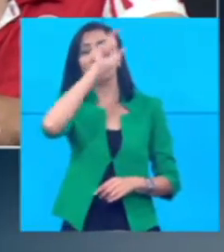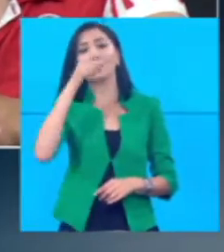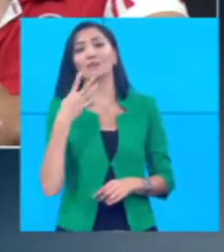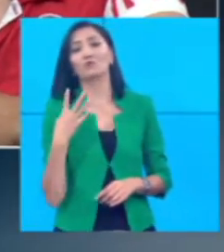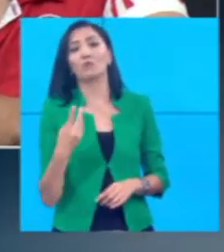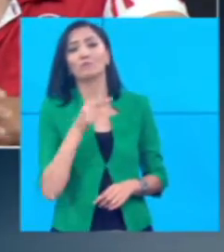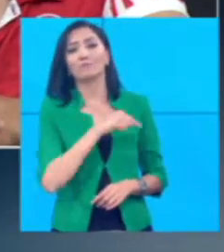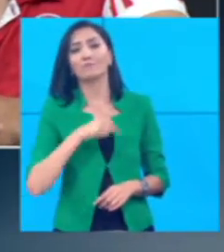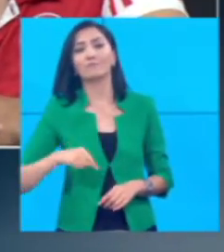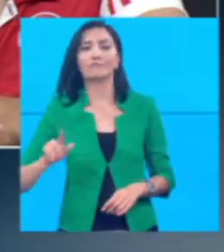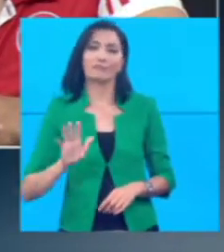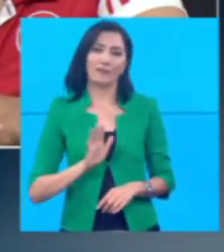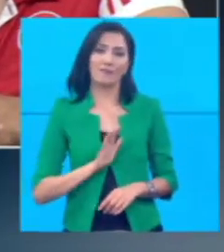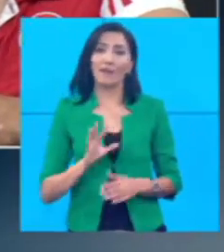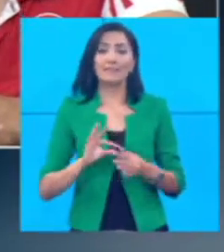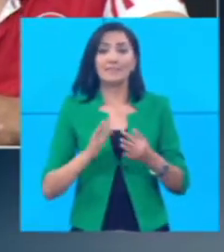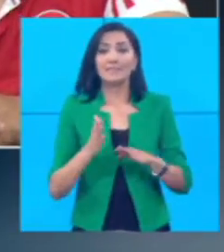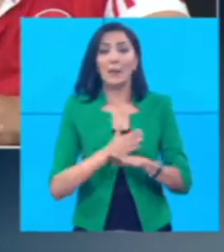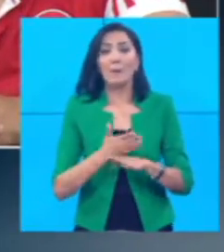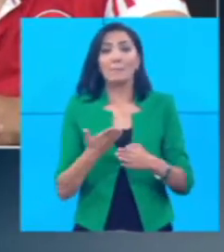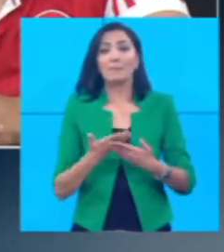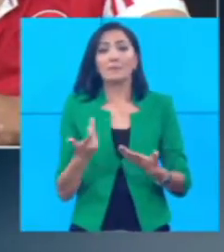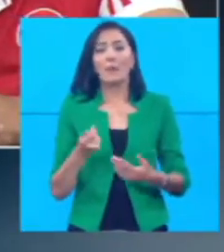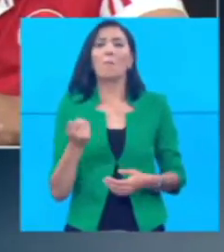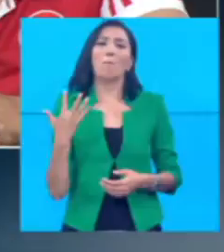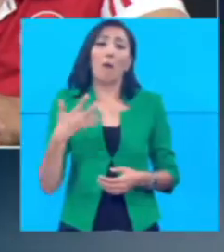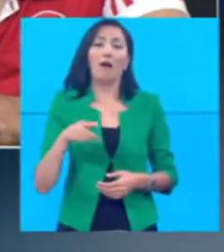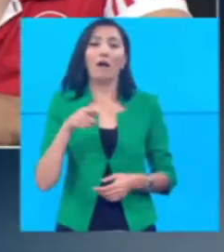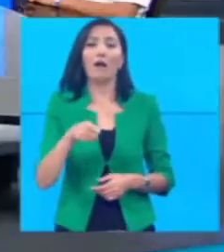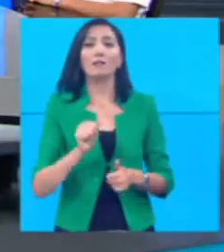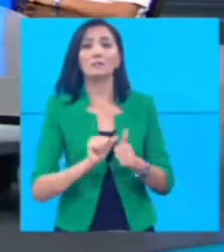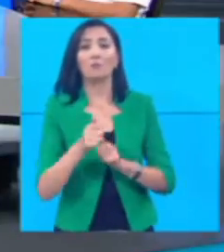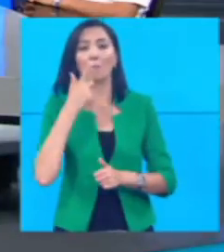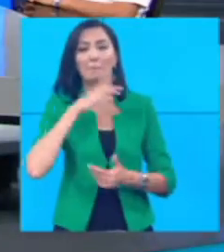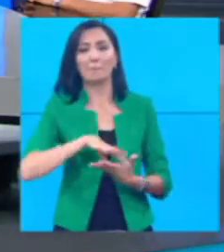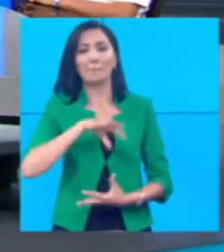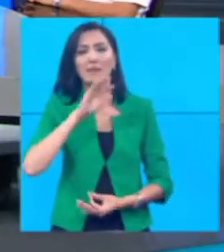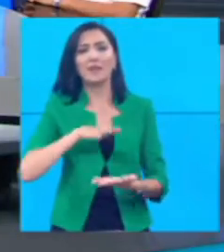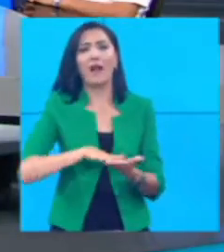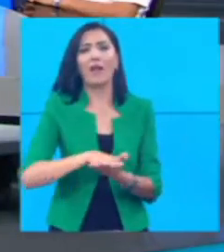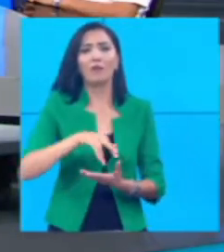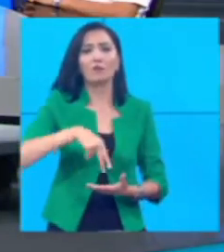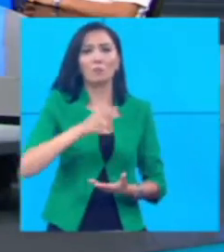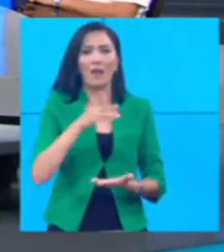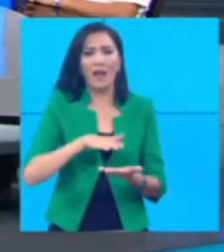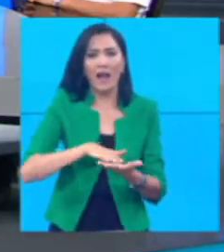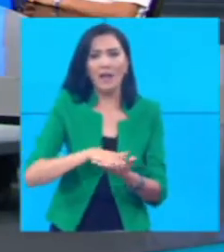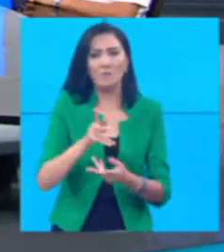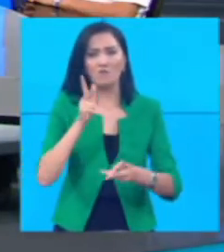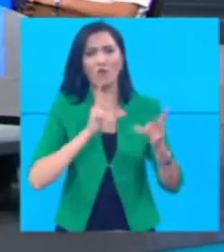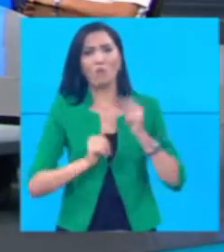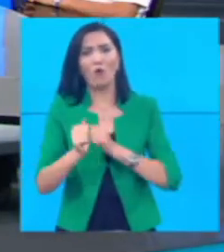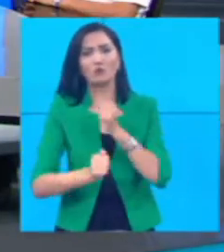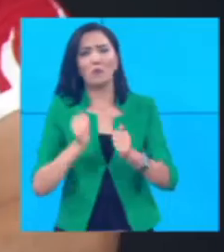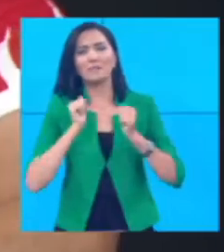koskoca. Türkiye'de 4 tane tekerlek sandalye çıkıyor. Niye 4 tane? Niye Türkiye'de bu kadar pahalı az bir spor aslında. Hani bireysel gidip de işte ayakta koşup bir ayakkabı alıp da ben bir